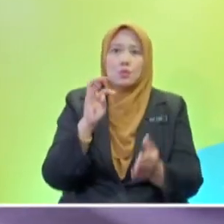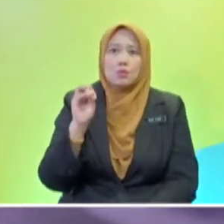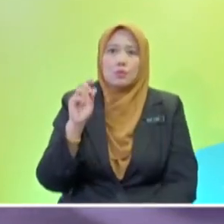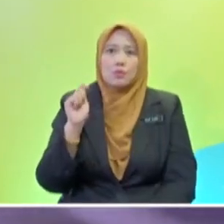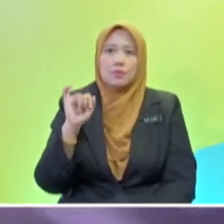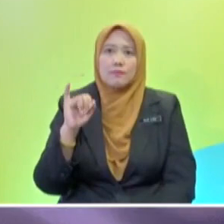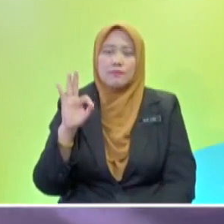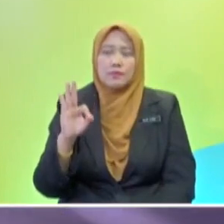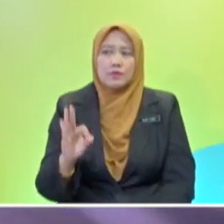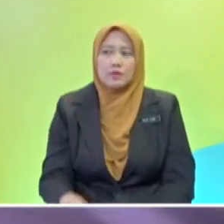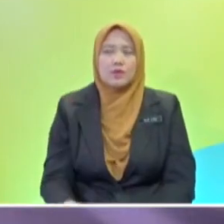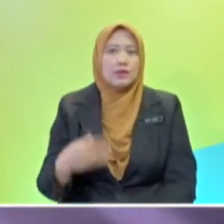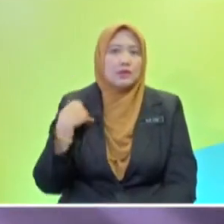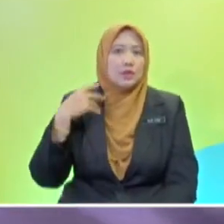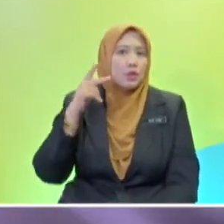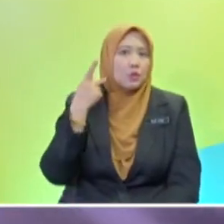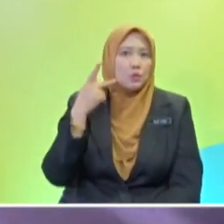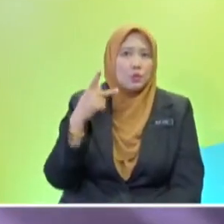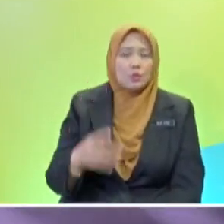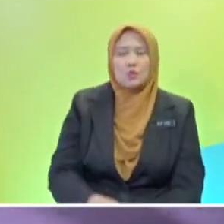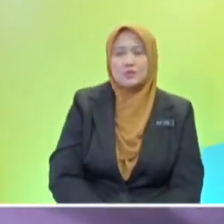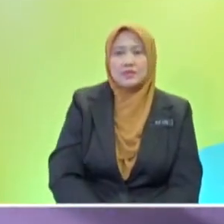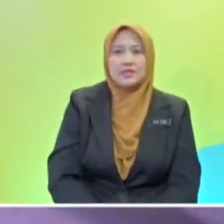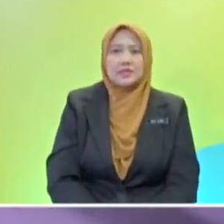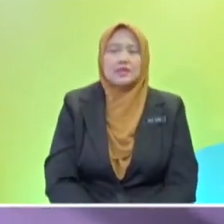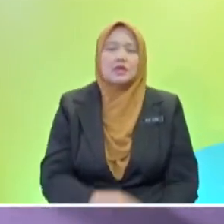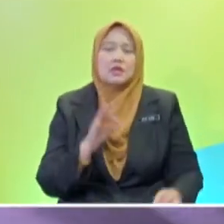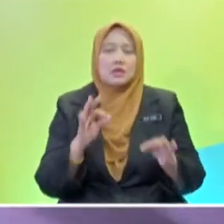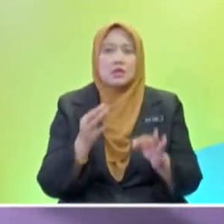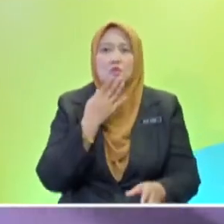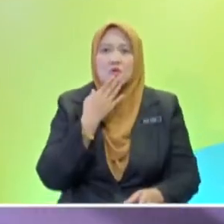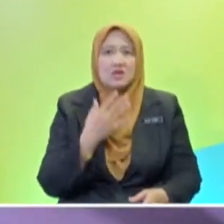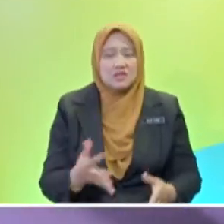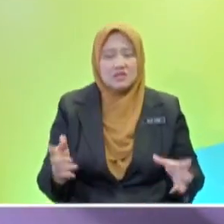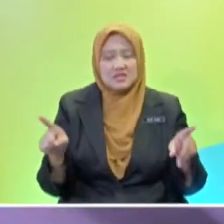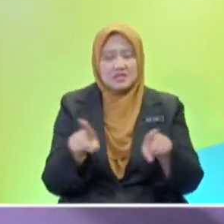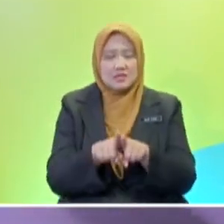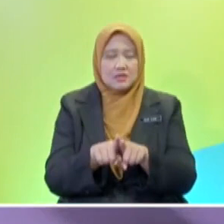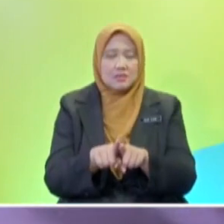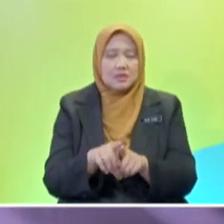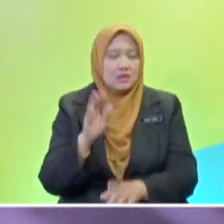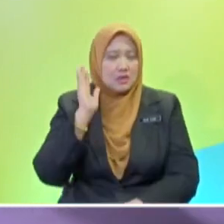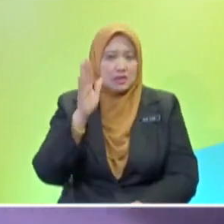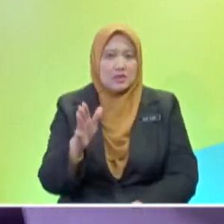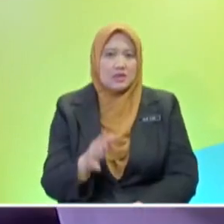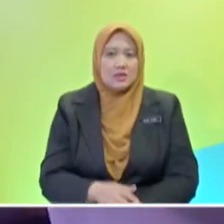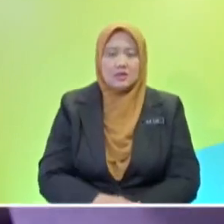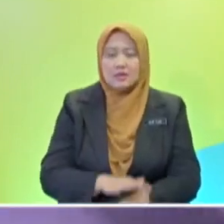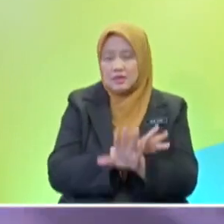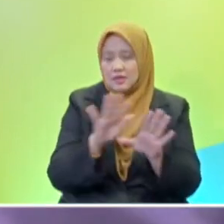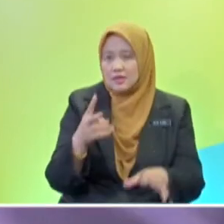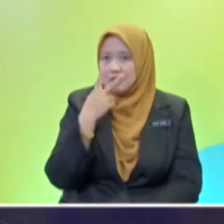tersebut nampak timbul kalau sama warna nanti motif itu tenggelam tak dapat dilihat dengan lebih jelas